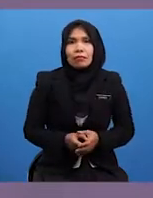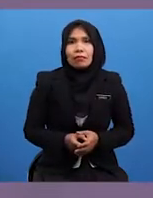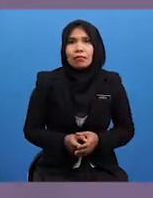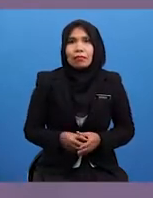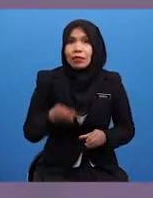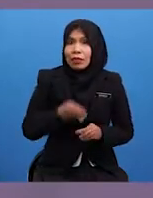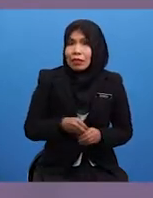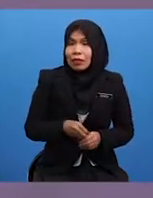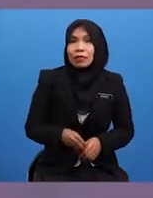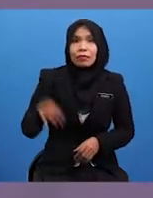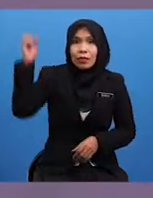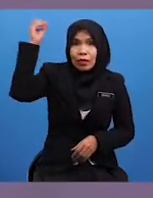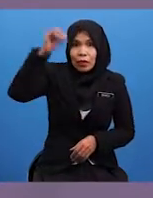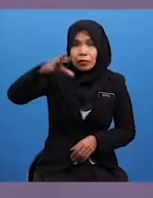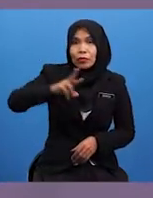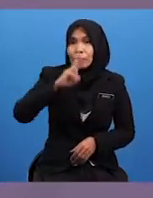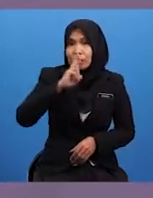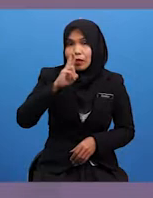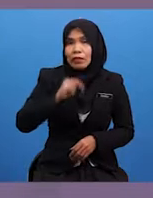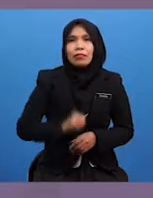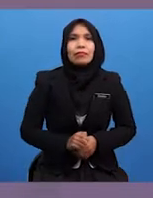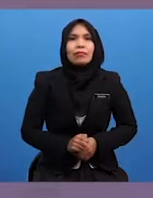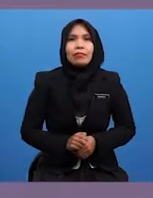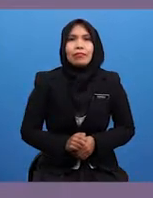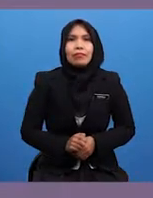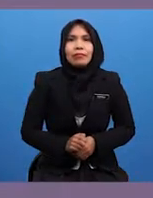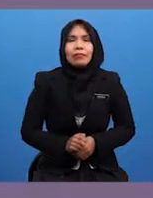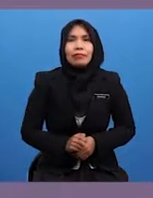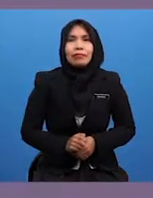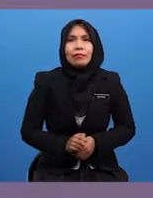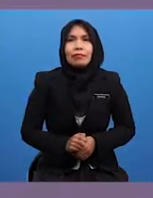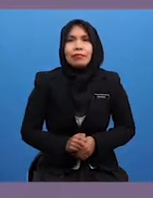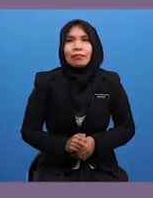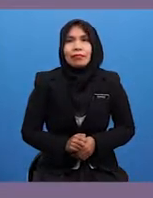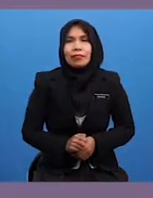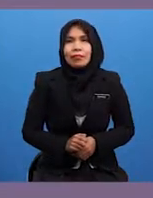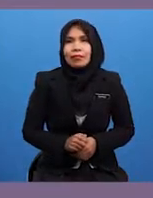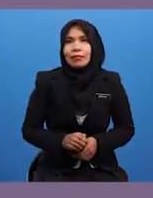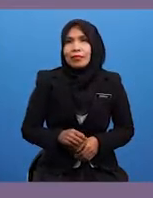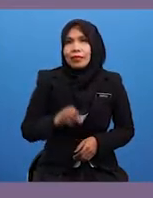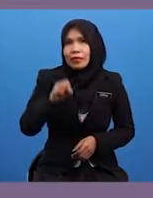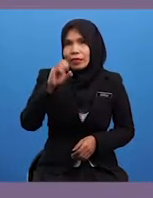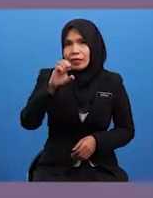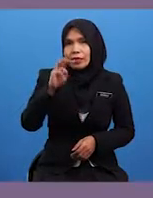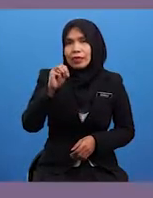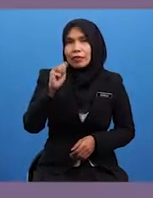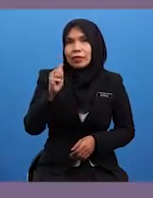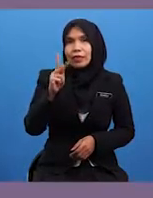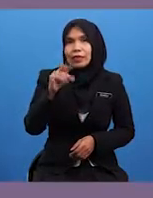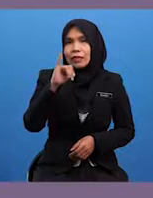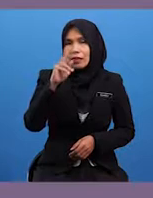Dengan ini, kita boleh katakan bahawa semakin banyak bilangan sel kering, semakin